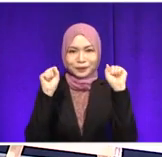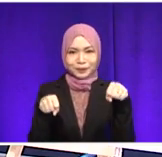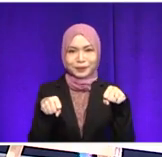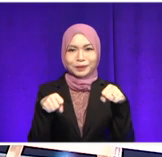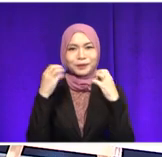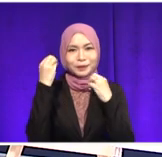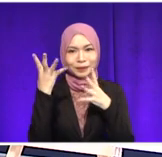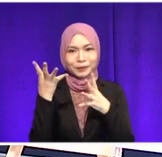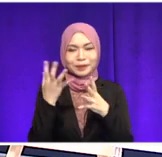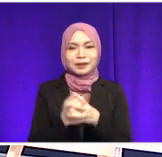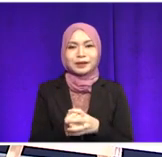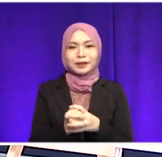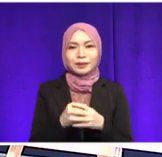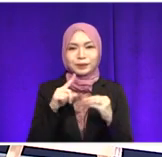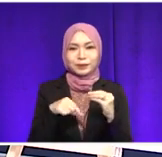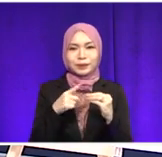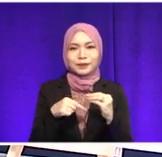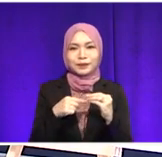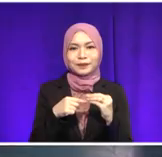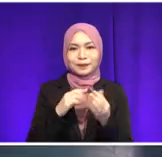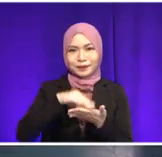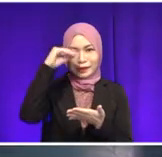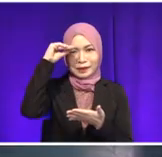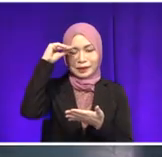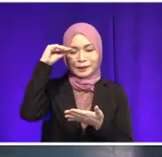mengenai pembelajaran kita